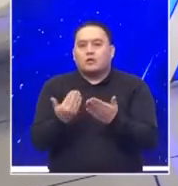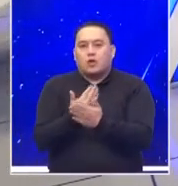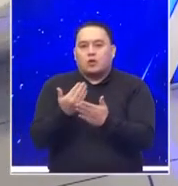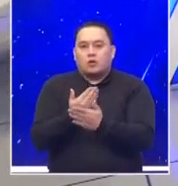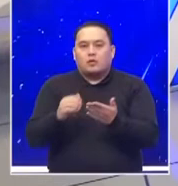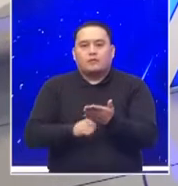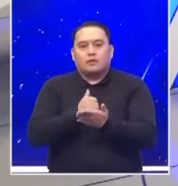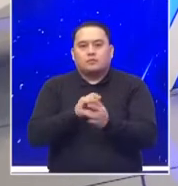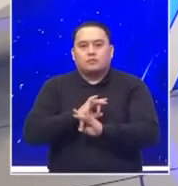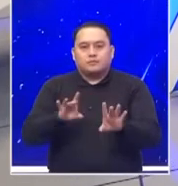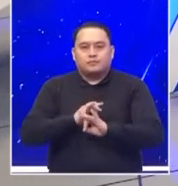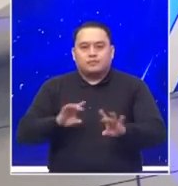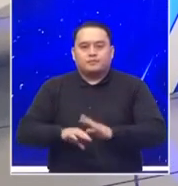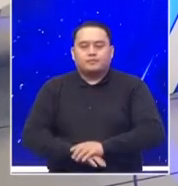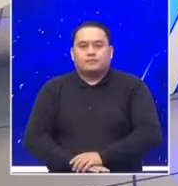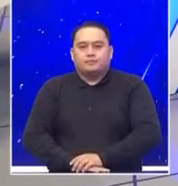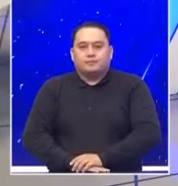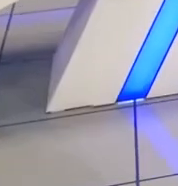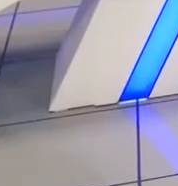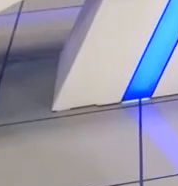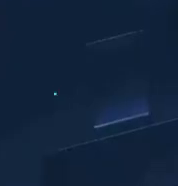выпуска коротко о самом важном